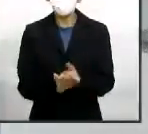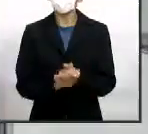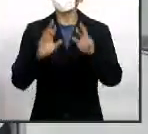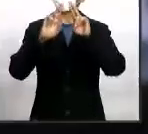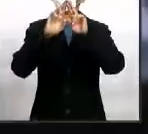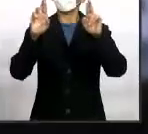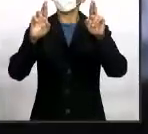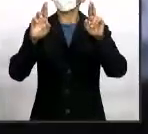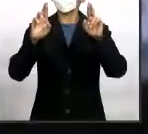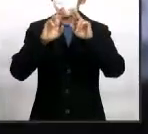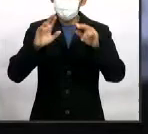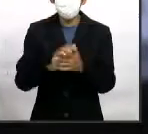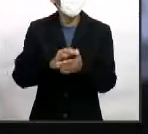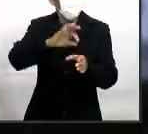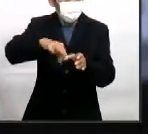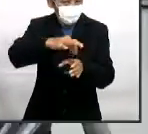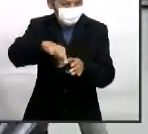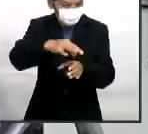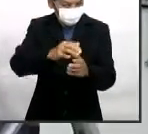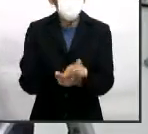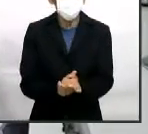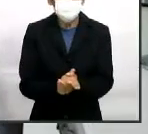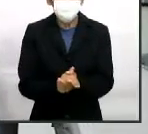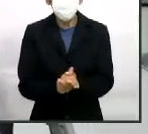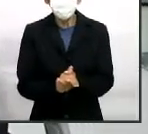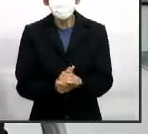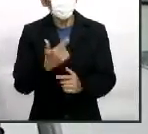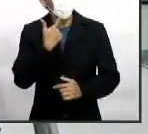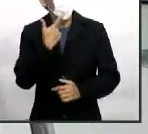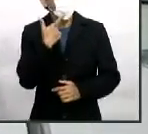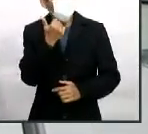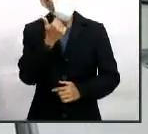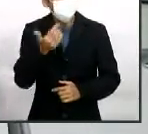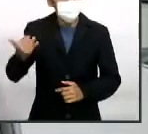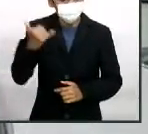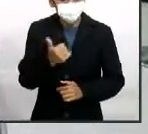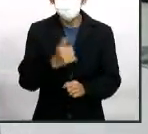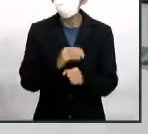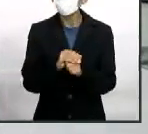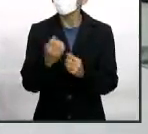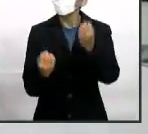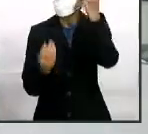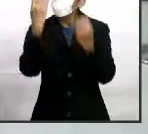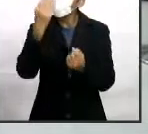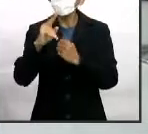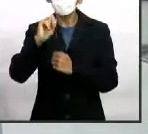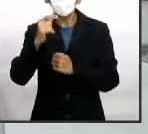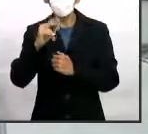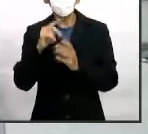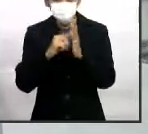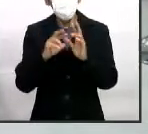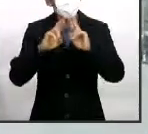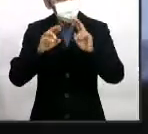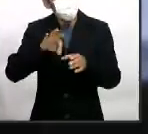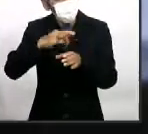ของร้านบ้านนอกคอฟฟี่เนี่ยมาสั่งกาแฟทานก็อร่อยดียังไงถ้าใครมาที่สวนนงนุชก็อย่าลืมมาแวะเวียนใช้บริการที่ร้